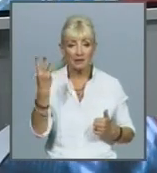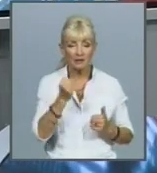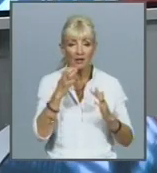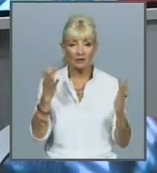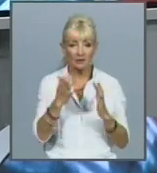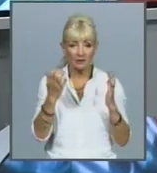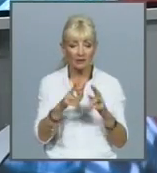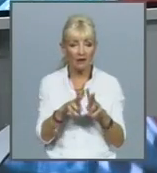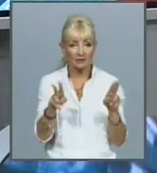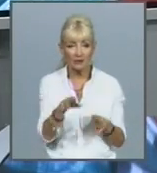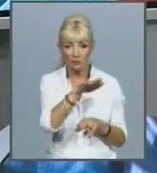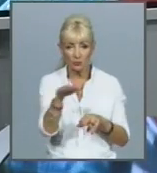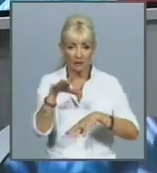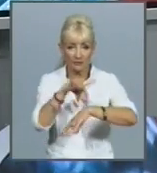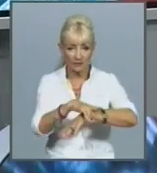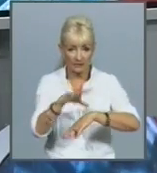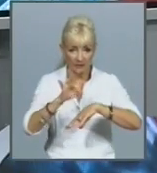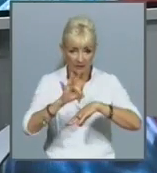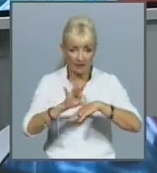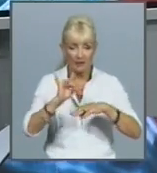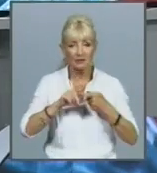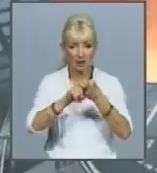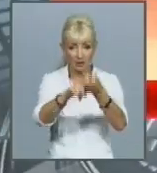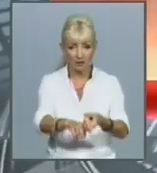зберігається однаковий рівень виявлених підозр та заражень.